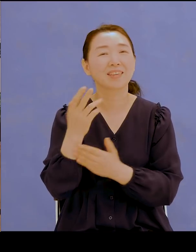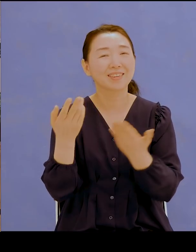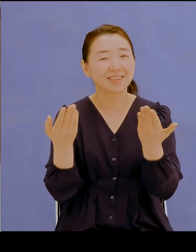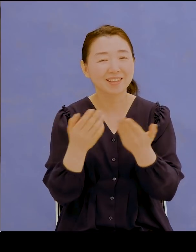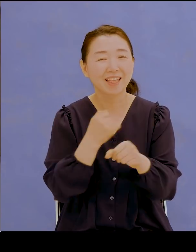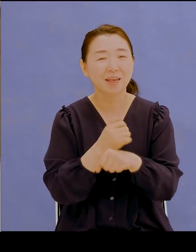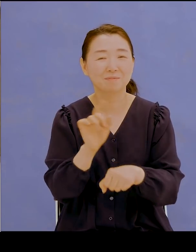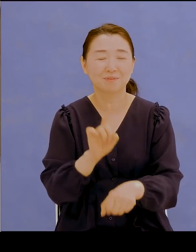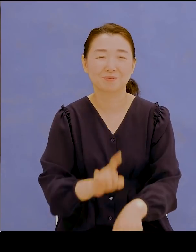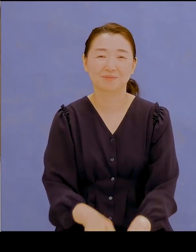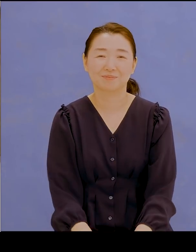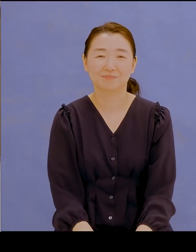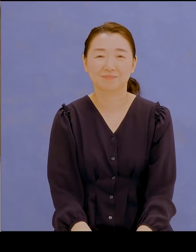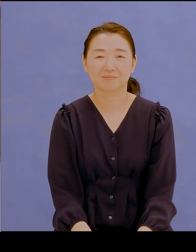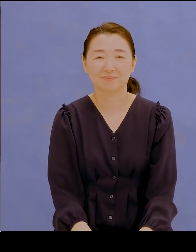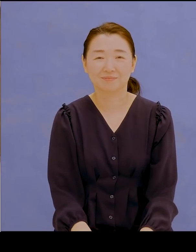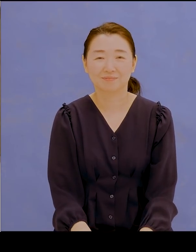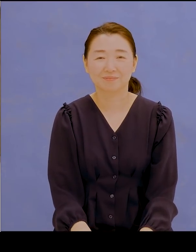하셨죠?